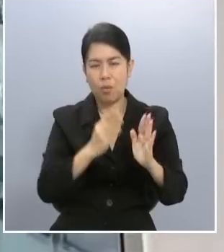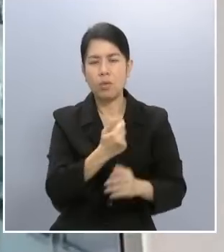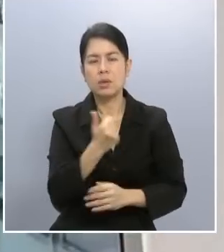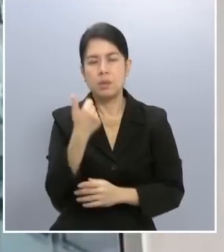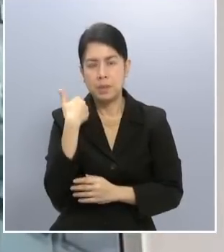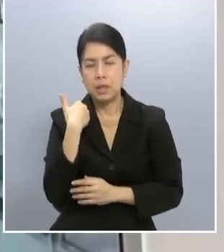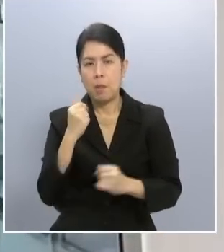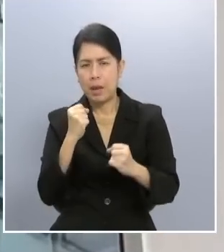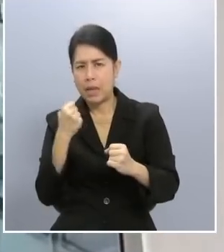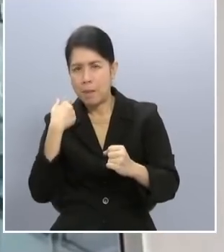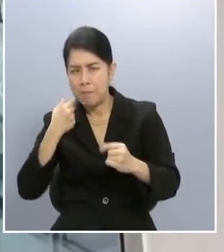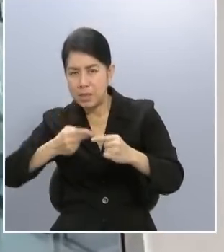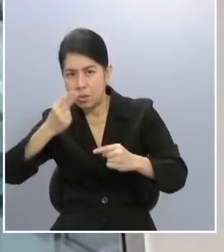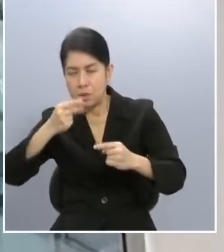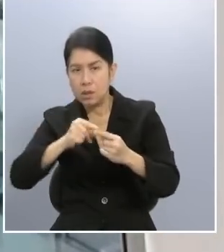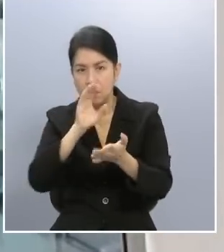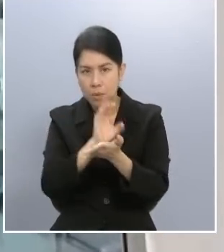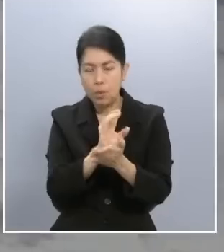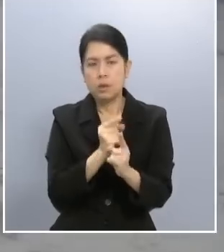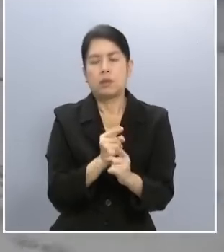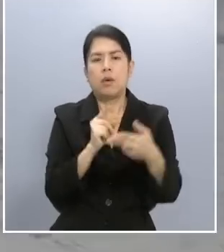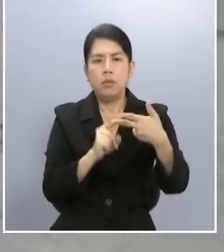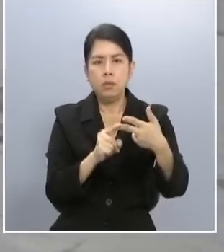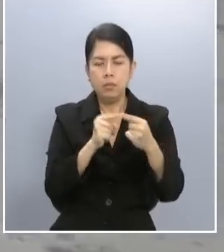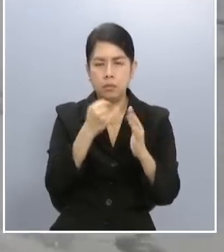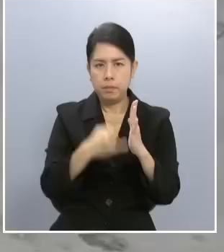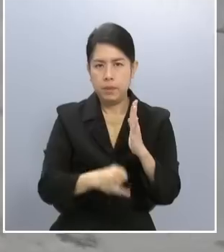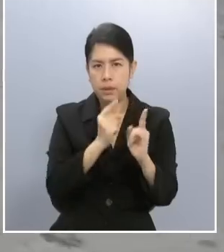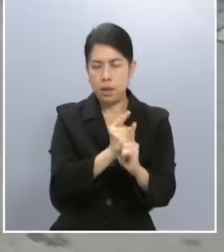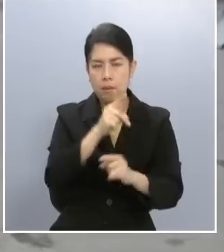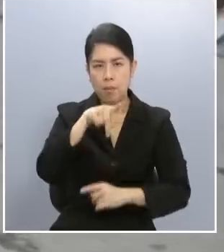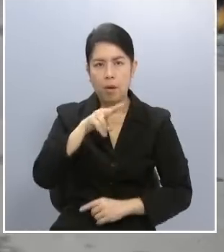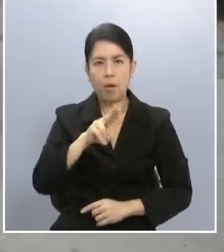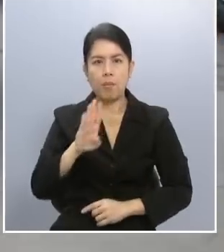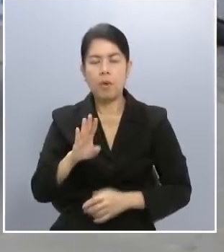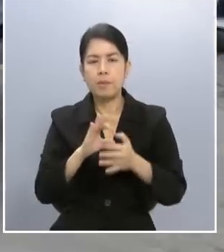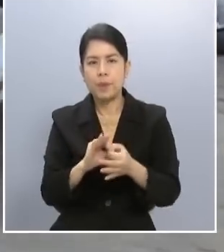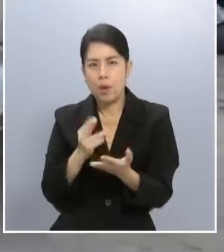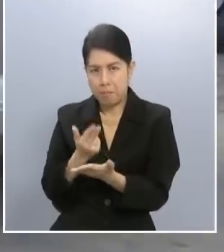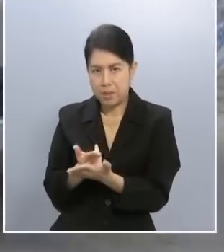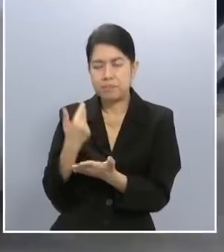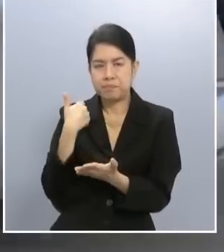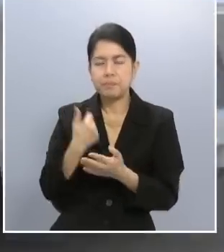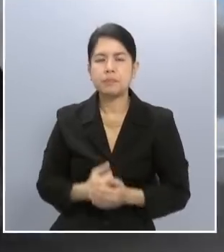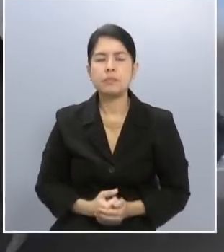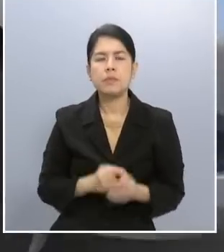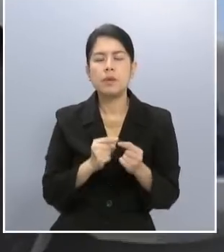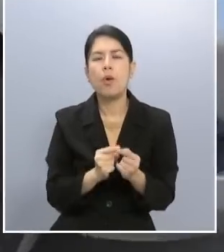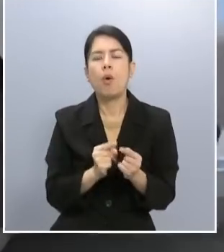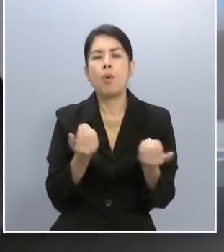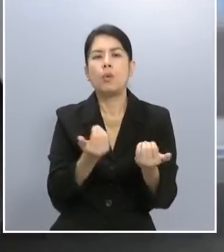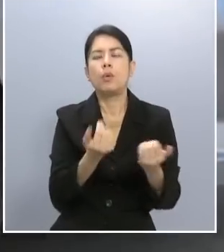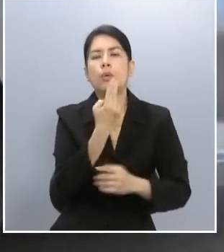ปฏิบัติหน้าที่และความผิดตามพรบอาวุธปืนมีลูกชายลูกสาวมาเยี่ยมให้กำลังใจก็ยืน